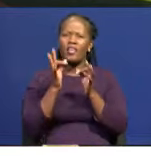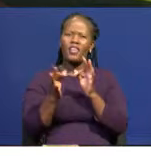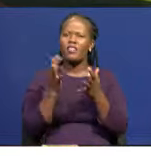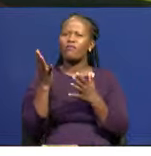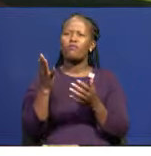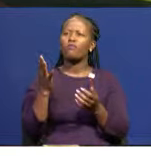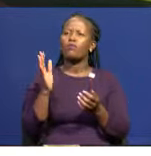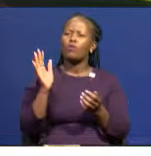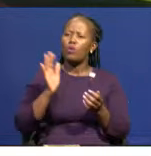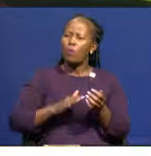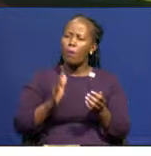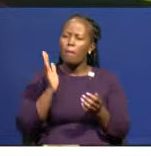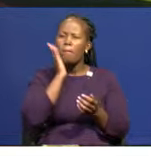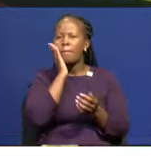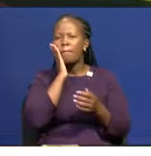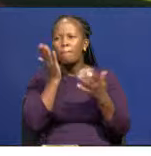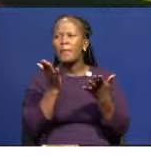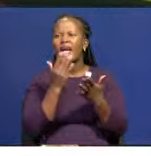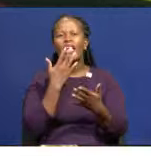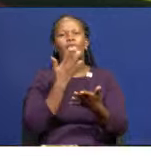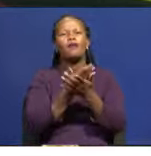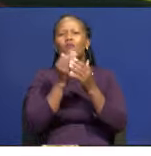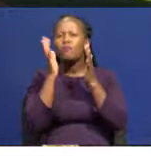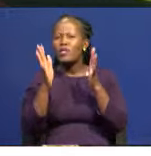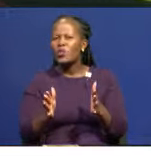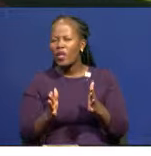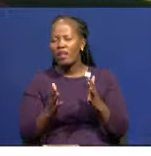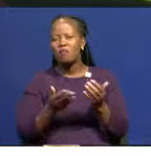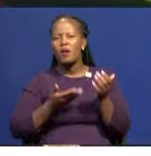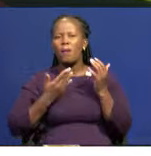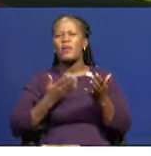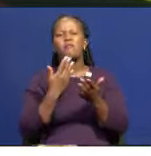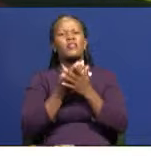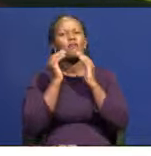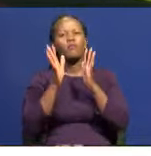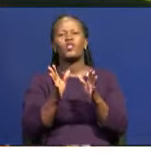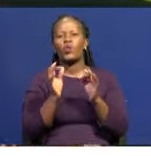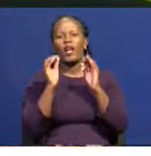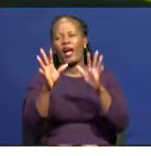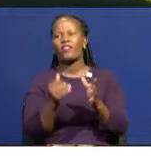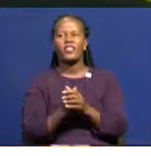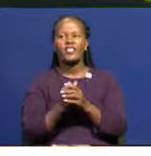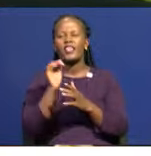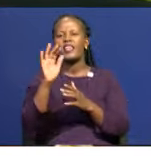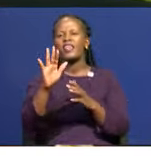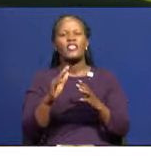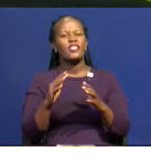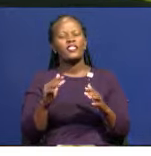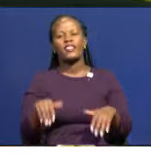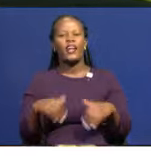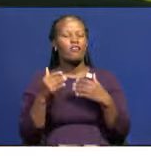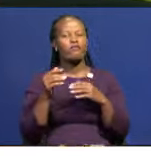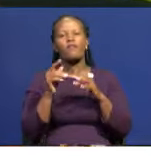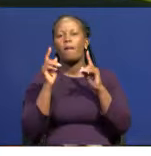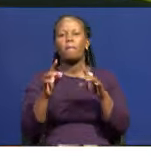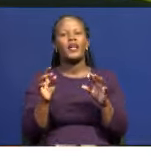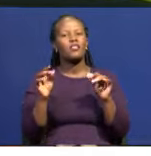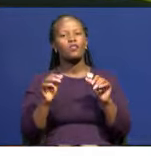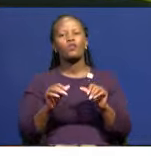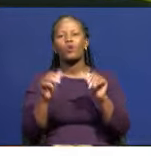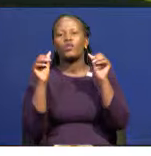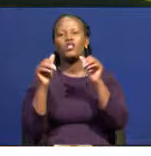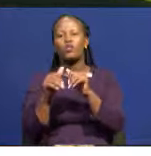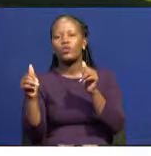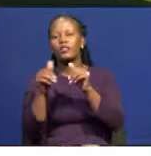mfungwa. Maisha yake yanatakiwa yakae aje. Ni kuangalia tu mtoto na yale